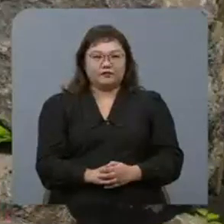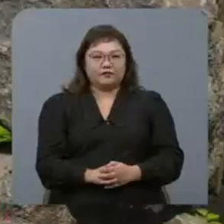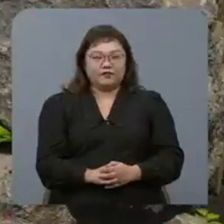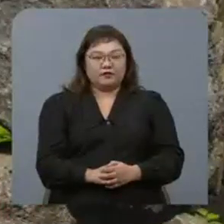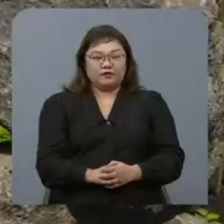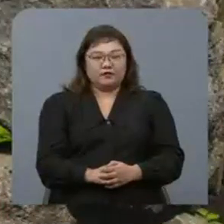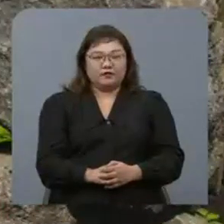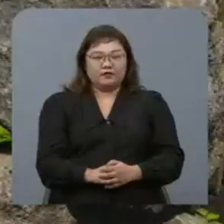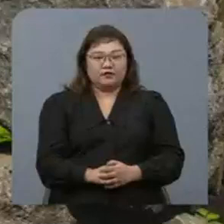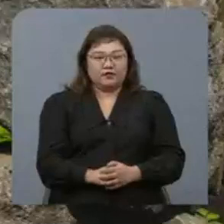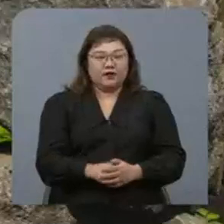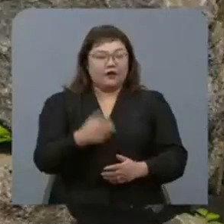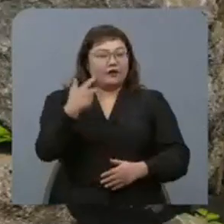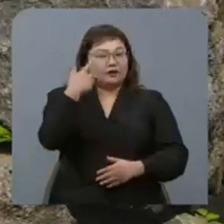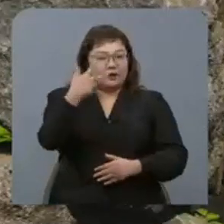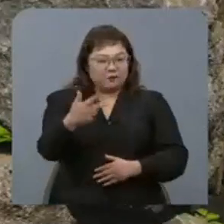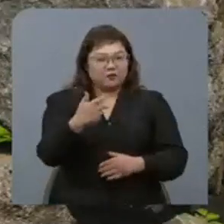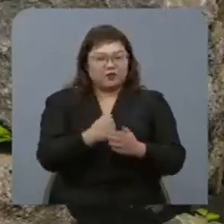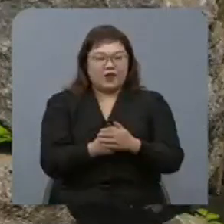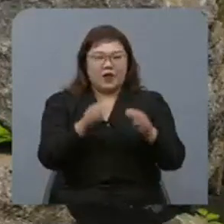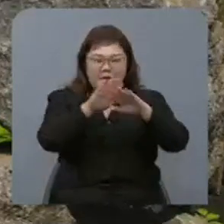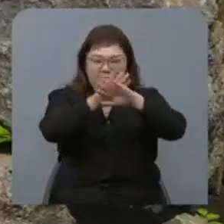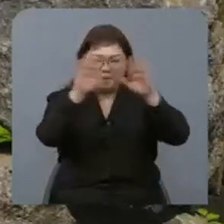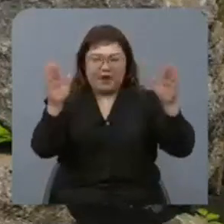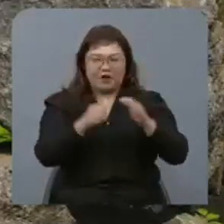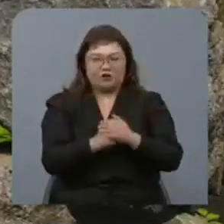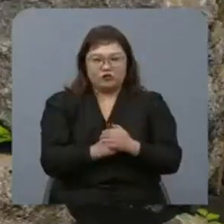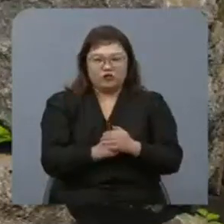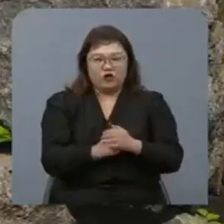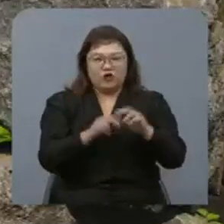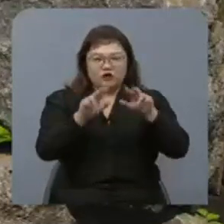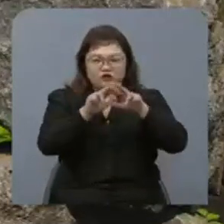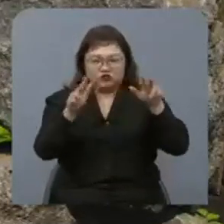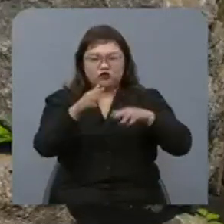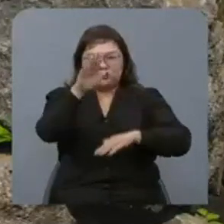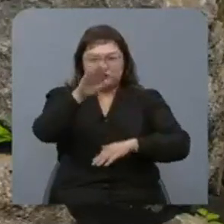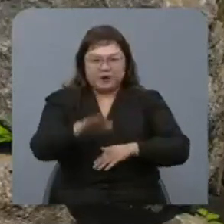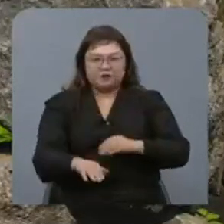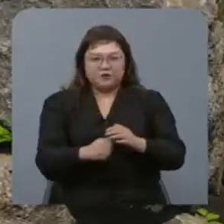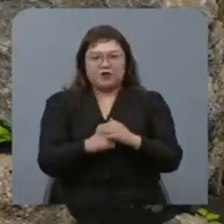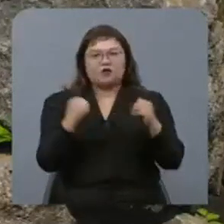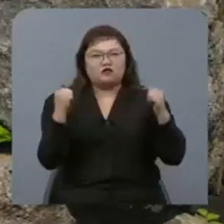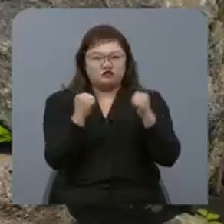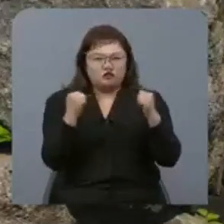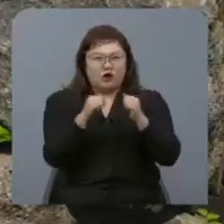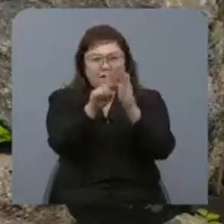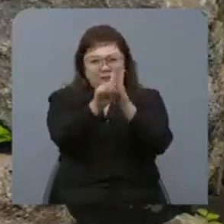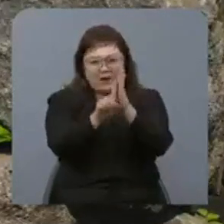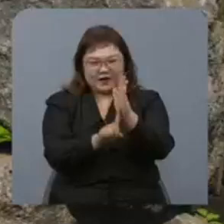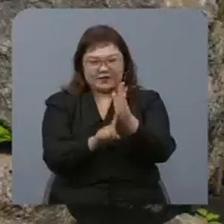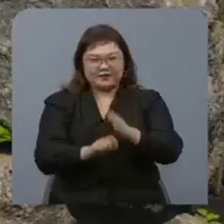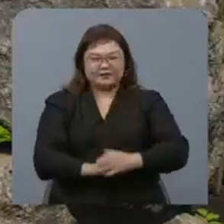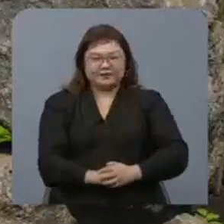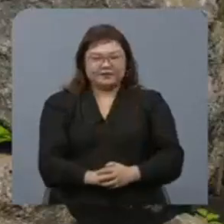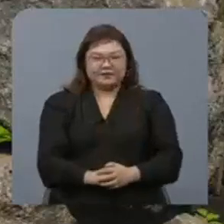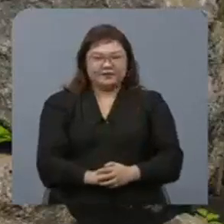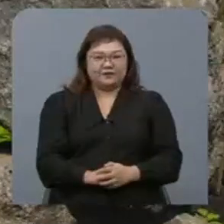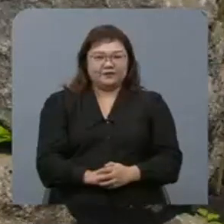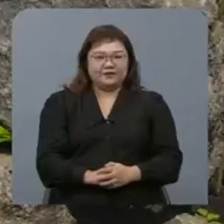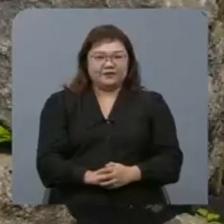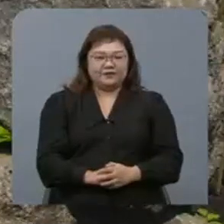주간 날씨입니다 다음주는 대체로 맑겠고요 주 후반부터는 찬공기가 내려오면서 기온은 내림새를 보이겠습니다